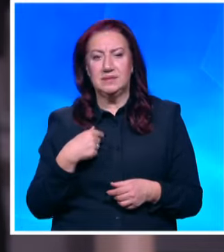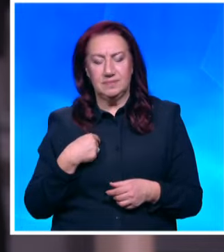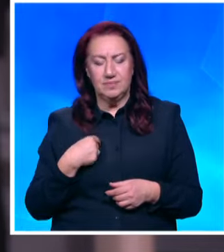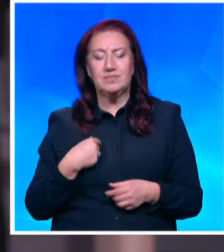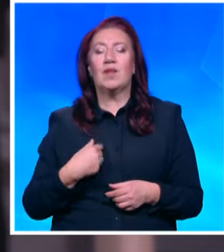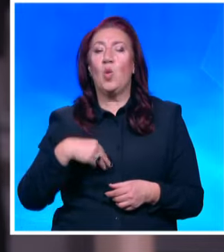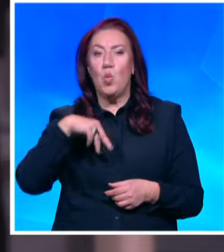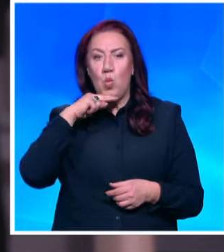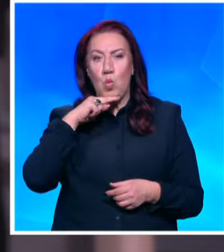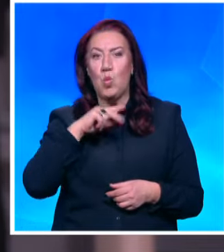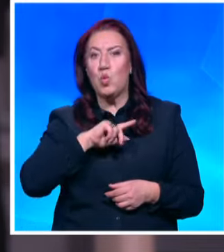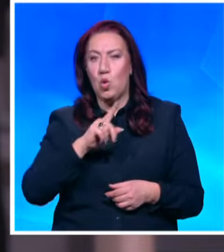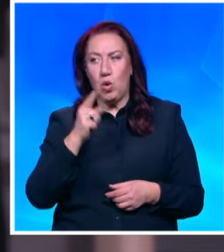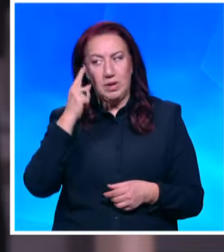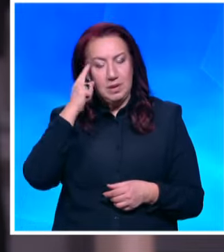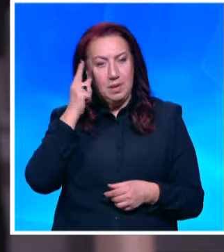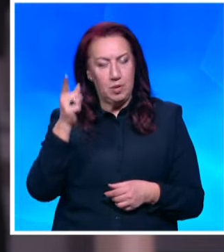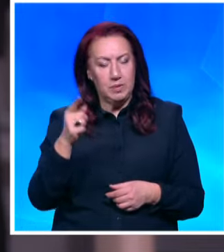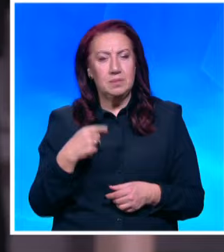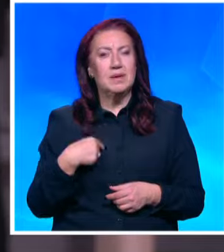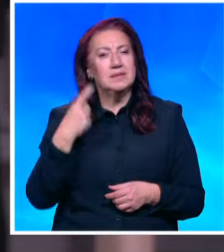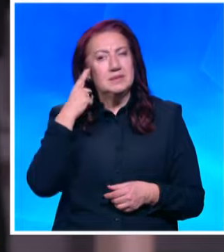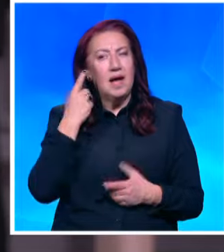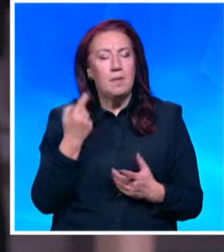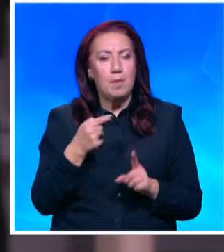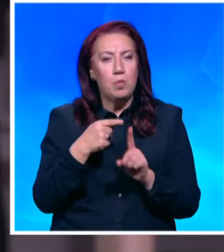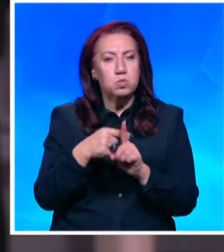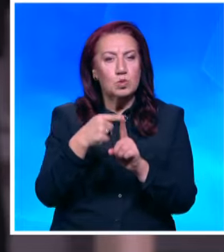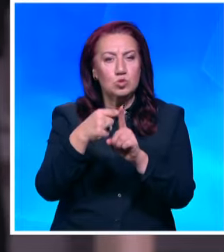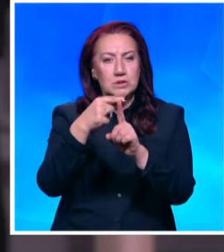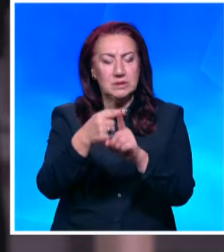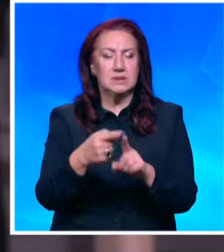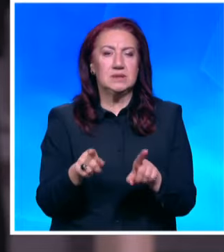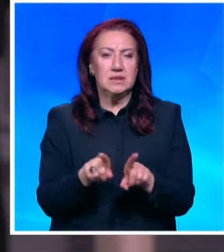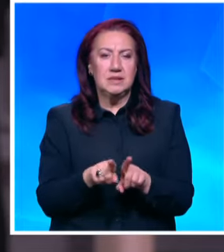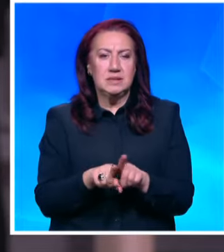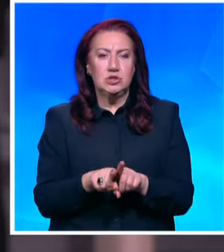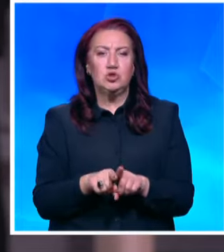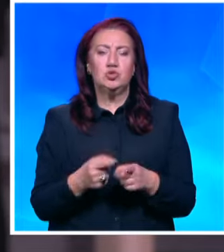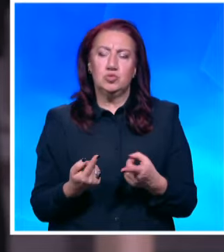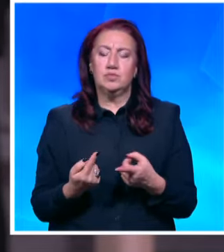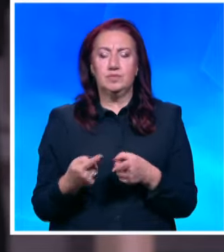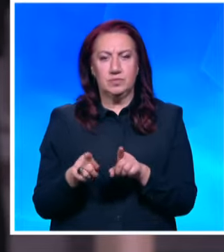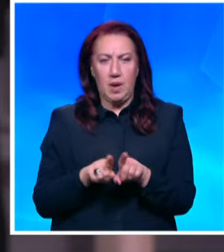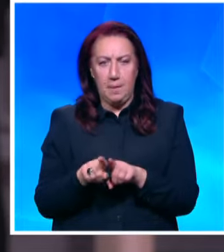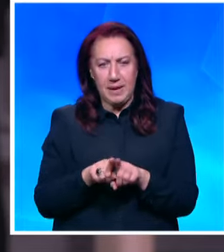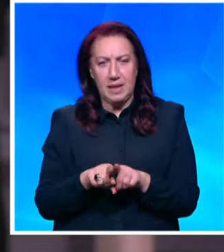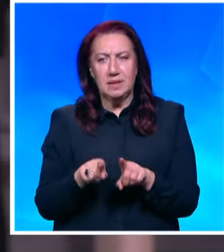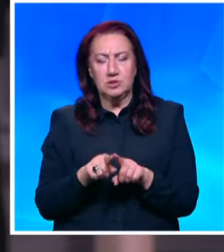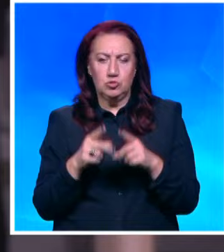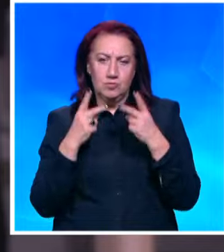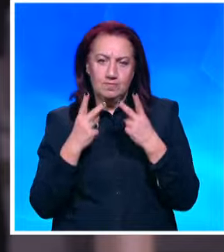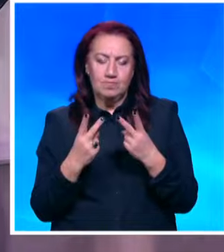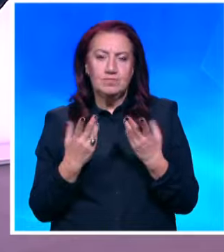последния път. Знаеме кои неща са ни в плюс. Също така и като на приятелска гледна точка знаем и кое ни трябва, за да бъдем